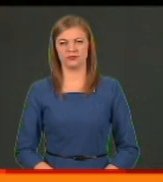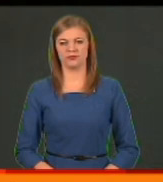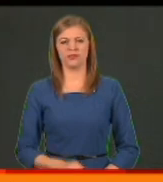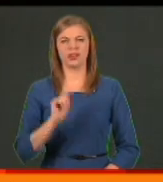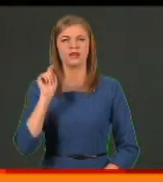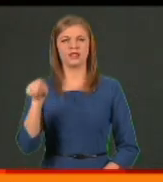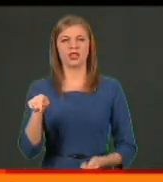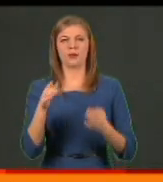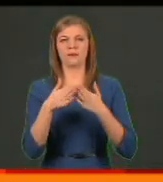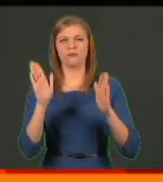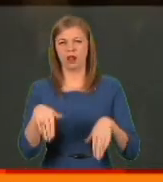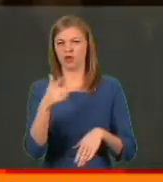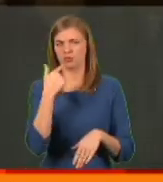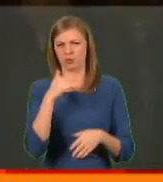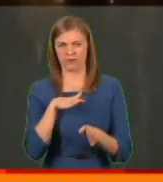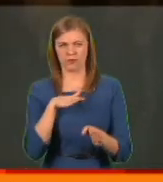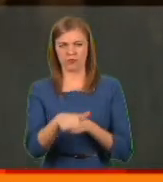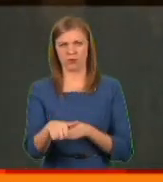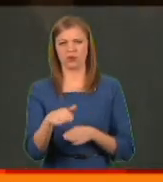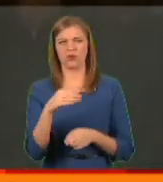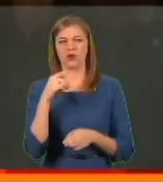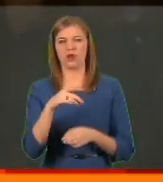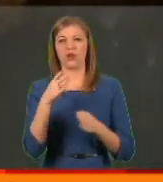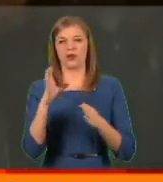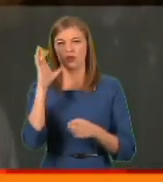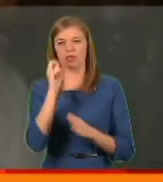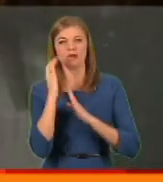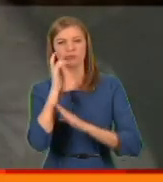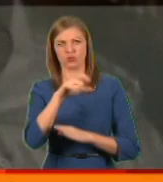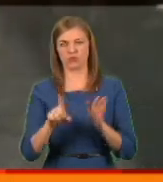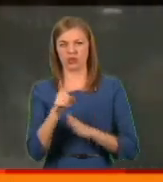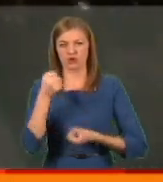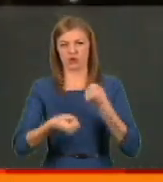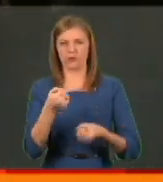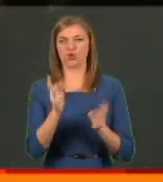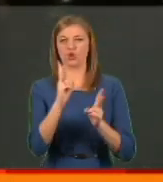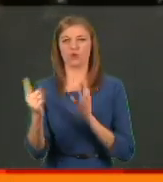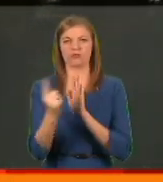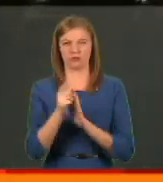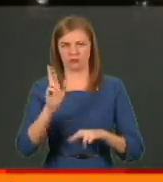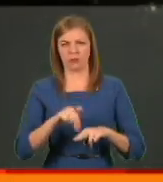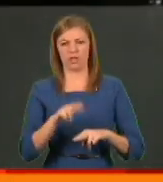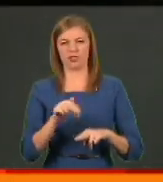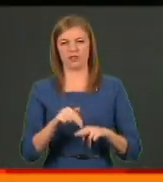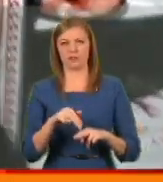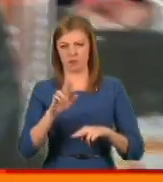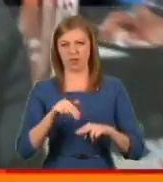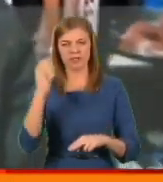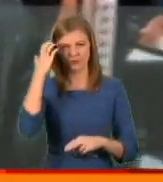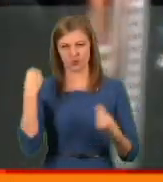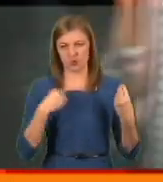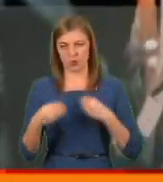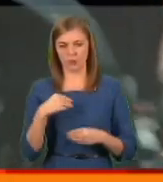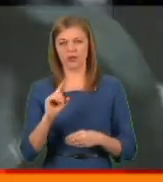Там в палатке крови полно. На спящих налетели, начали збивати. Хто налетіло? Поліція. На нас поліція в чорному. В